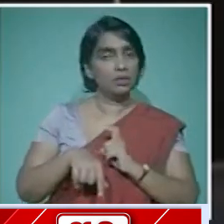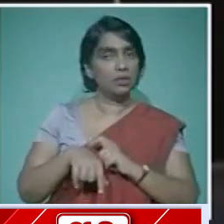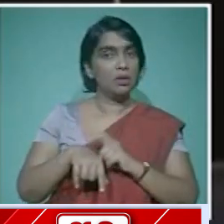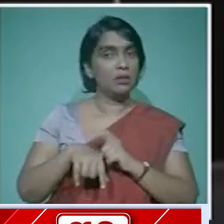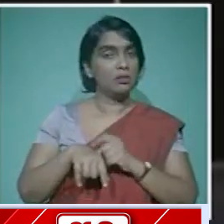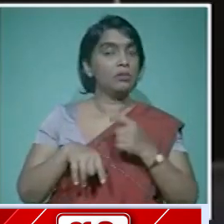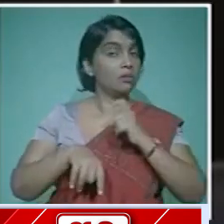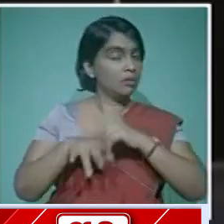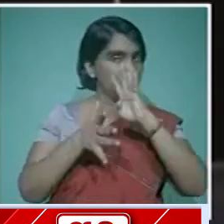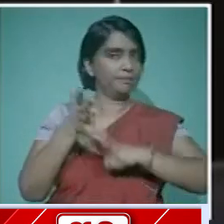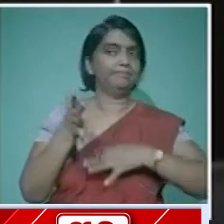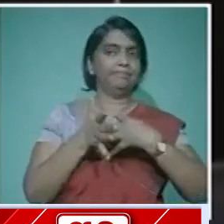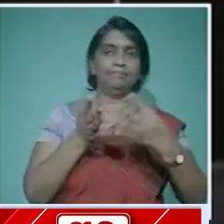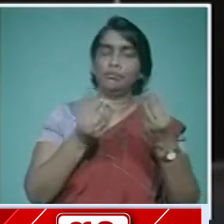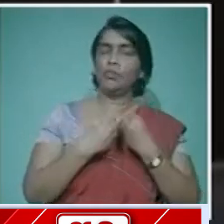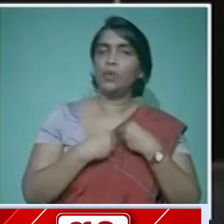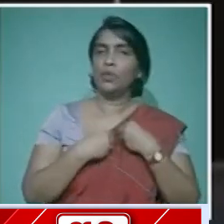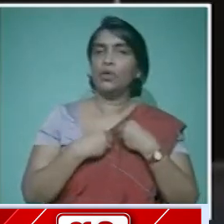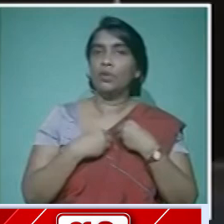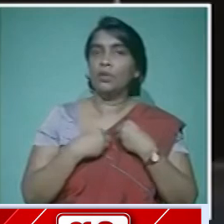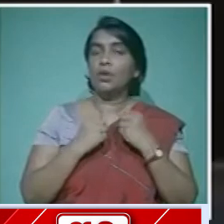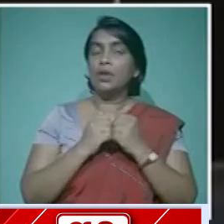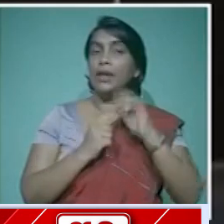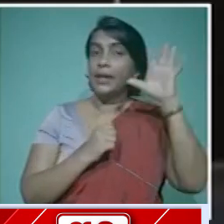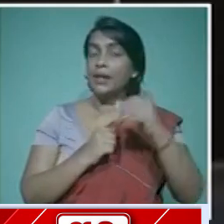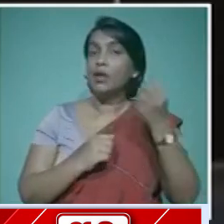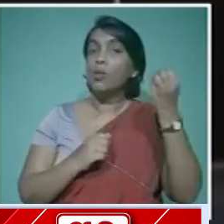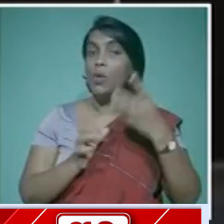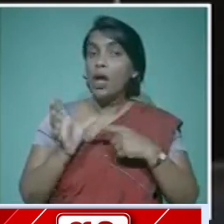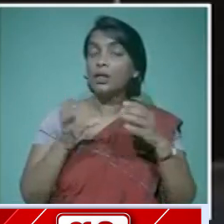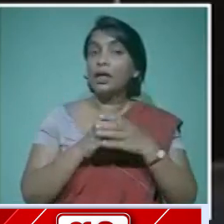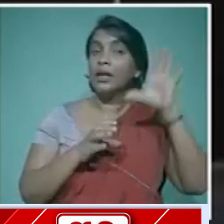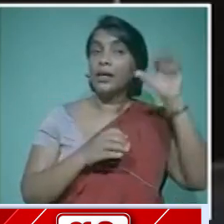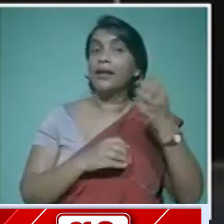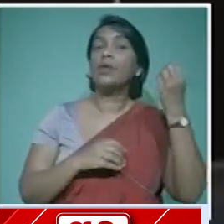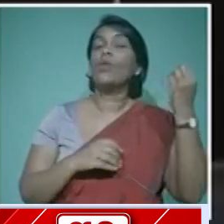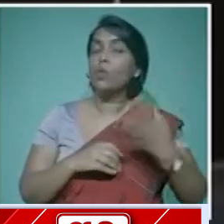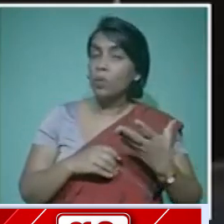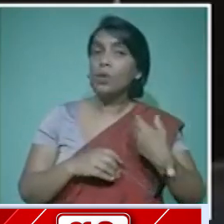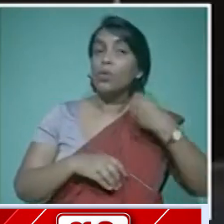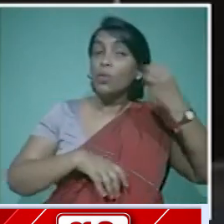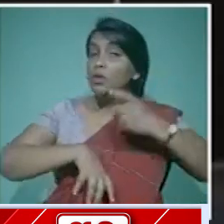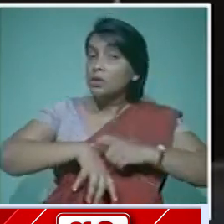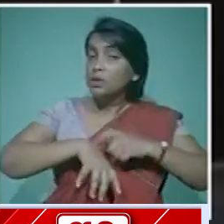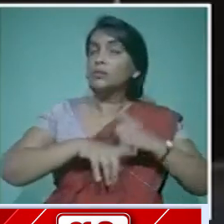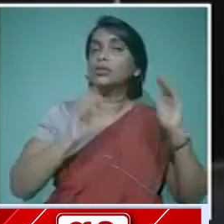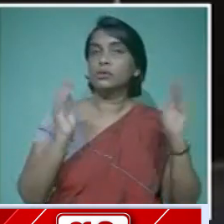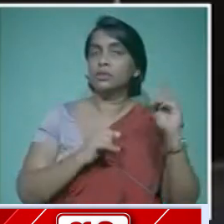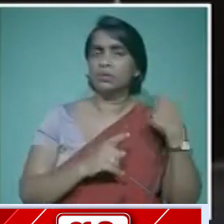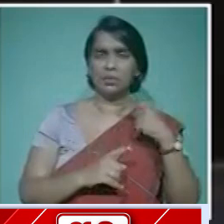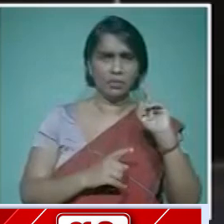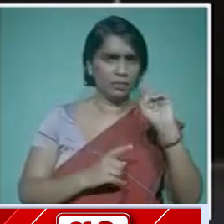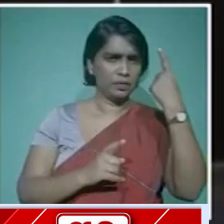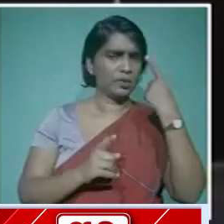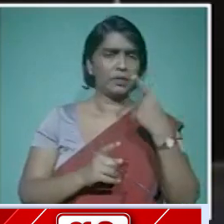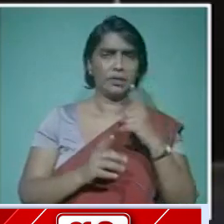කාල සටහනක් දෙන්න. කවදද රෙගුලේටරි ඒජන්සි එක ගේන්නේ කොහොමද ඒක ගේන්නේ කවදද මේ දිනවකවානු නැත්නම් මේ පළවෙනි